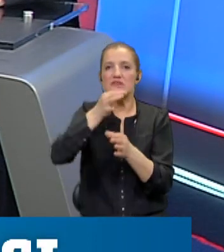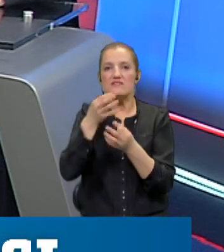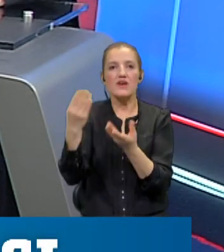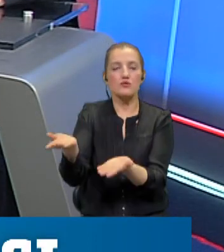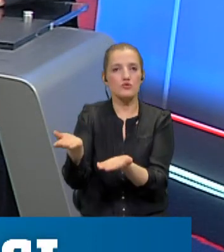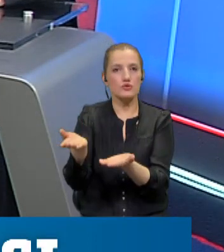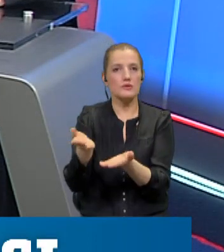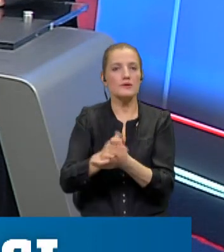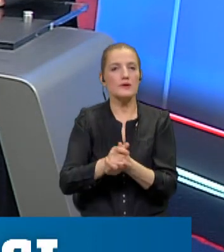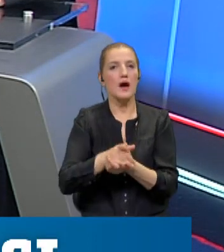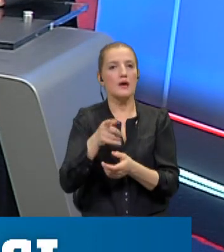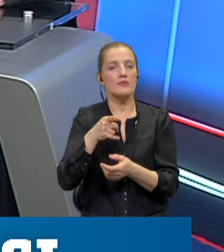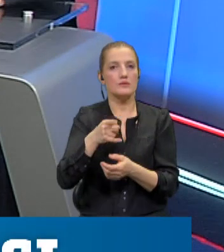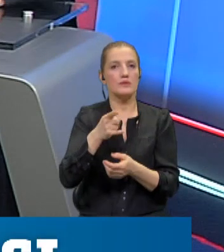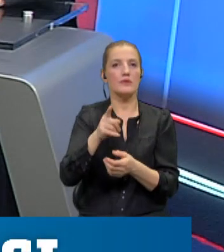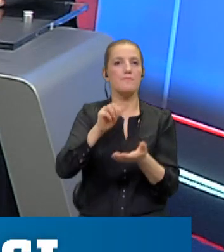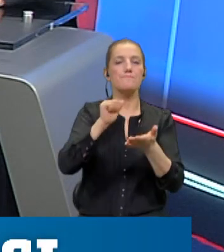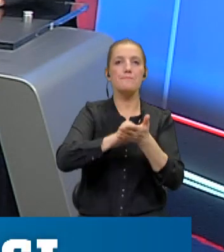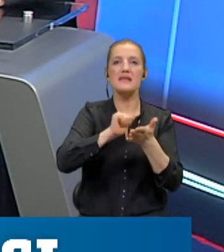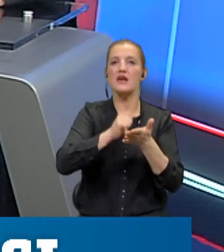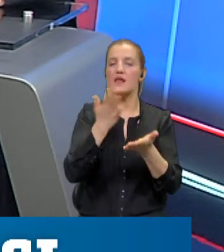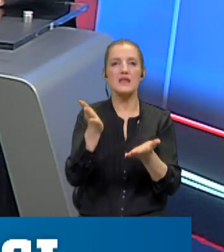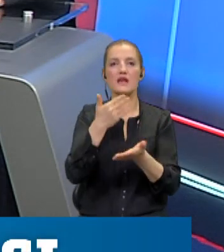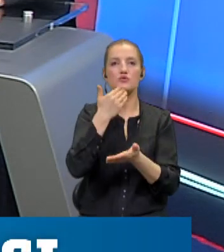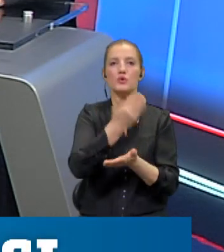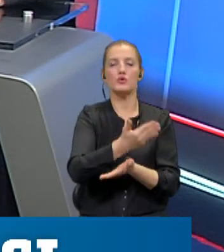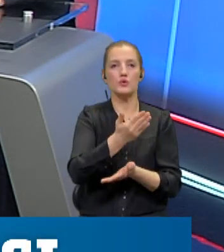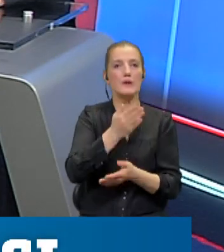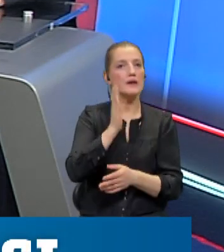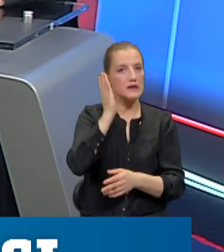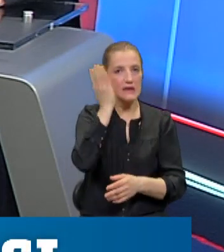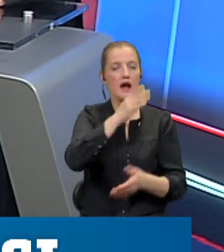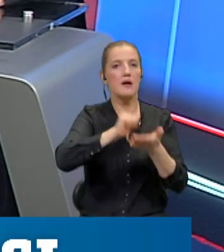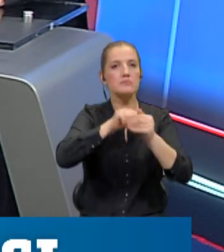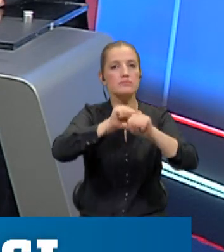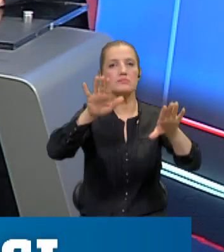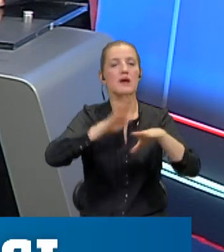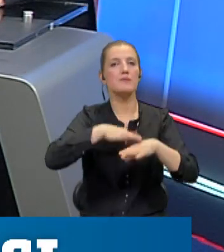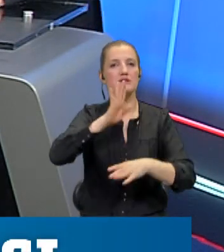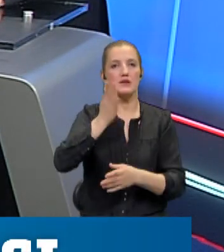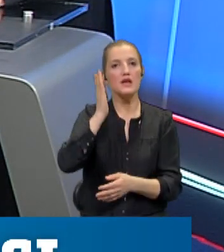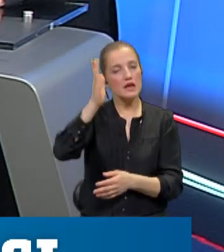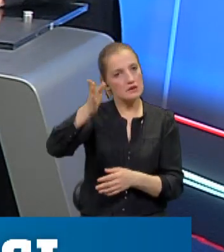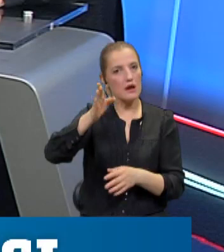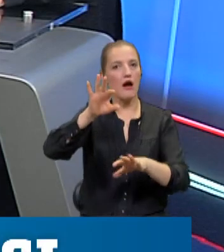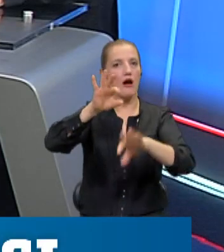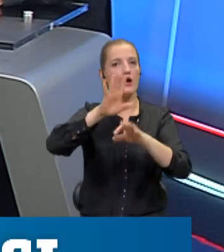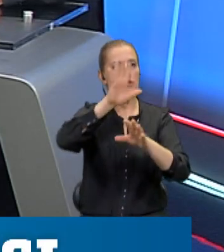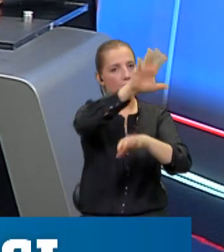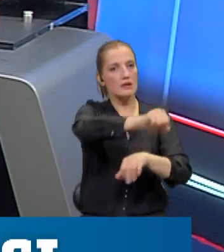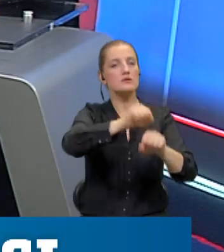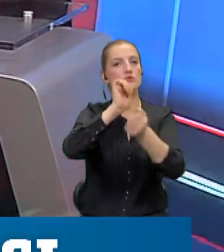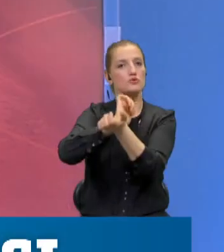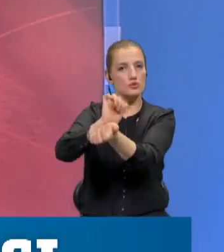veriyoruz Bir de bunu nime diye söylüyorsun yani gelirsin gereğini yaparsın işte işlemi yaparsın bu kişi